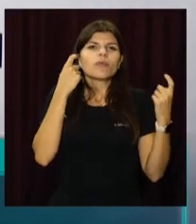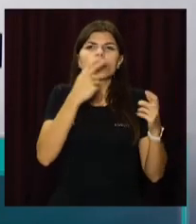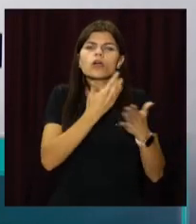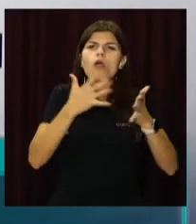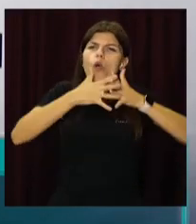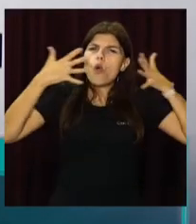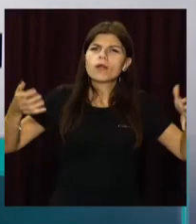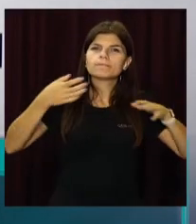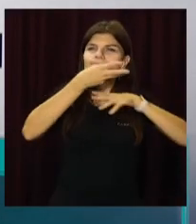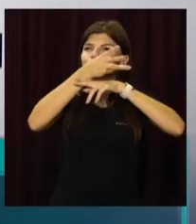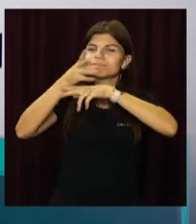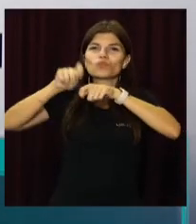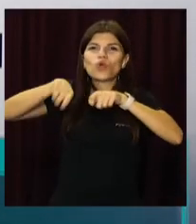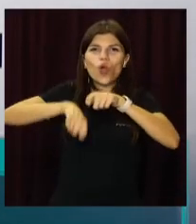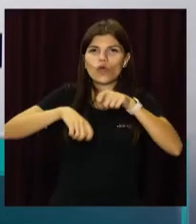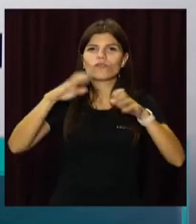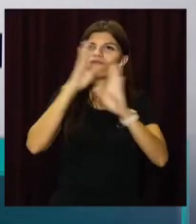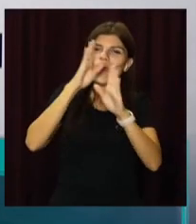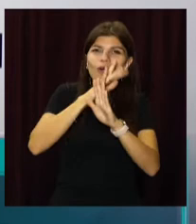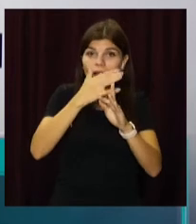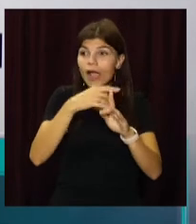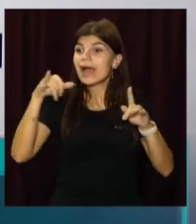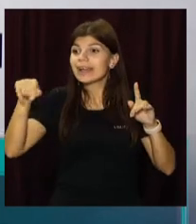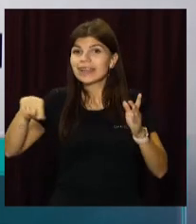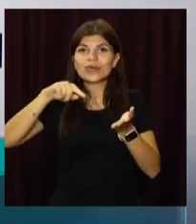що, в принципі, ці прилади, які,